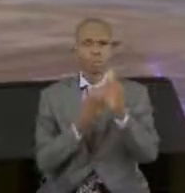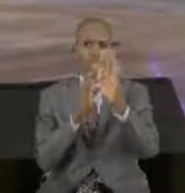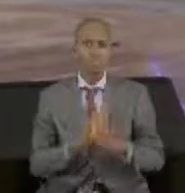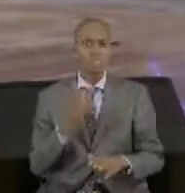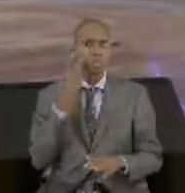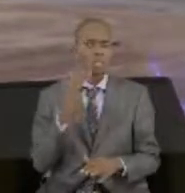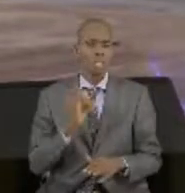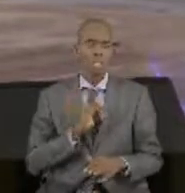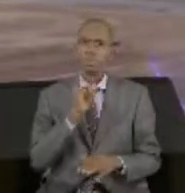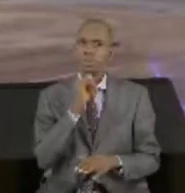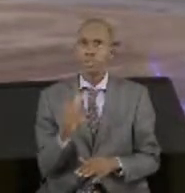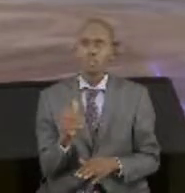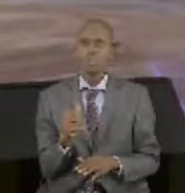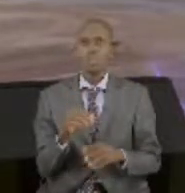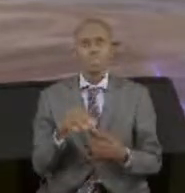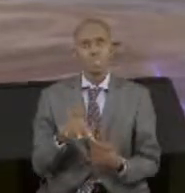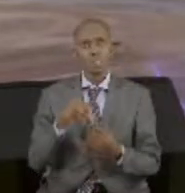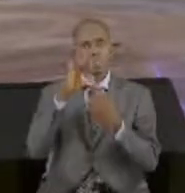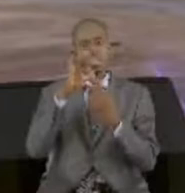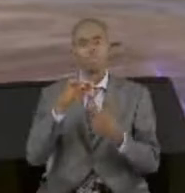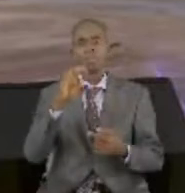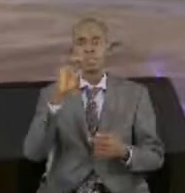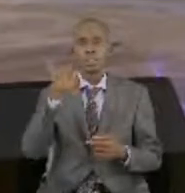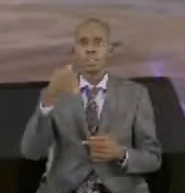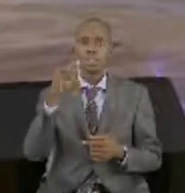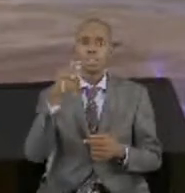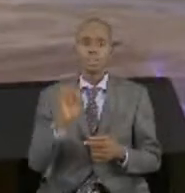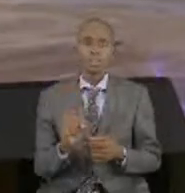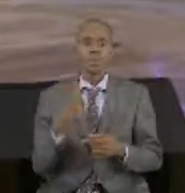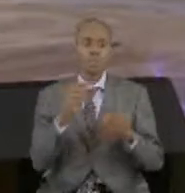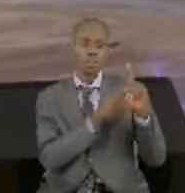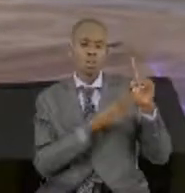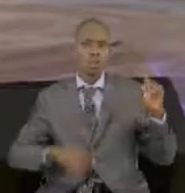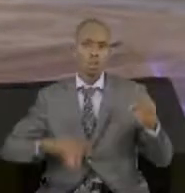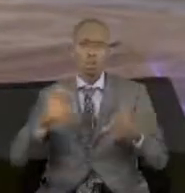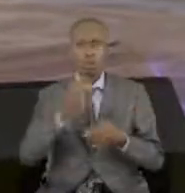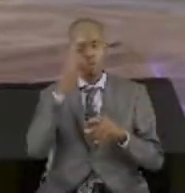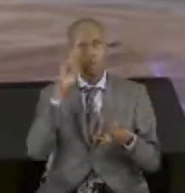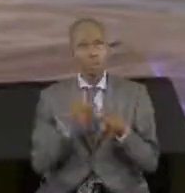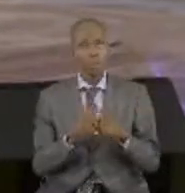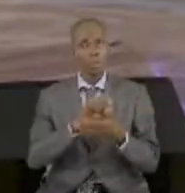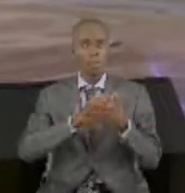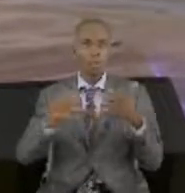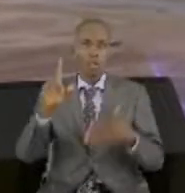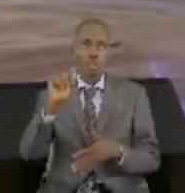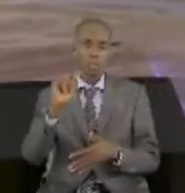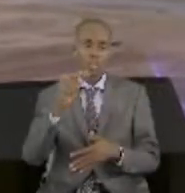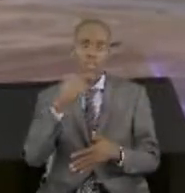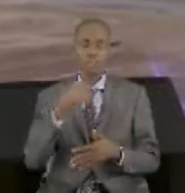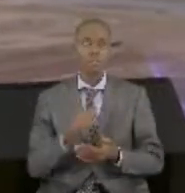qu'à le ferait du seigneur dans ce que je vous écrire